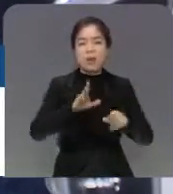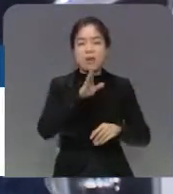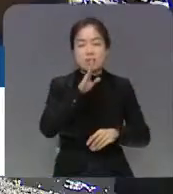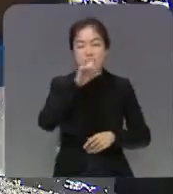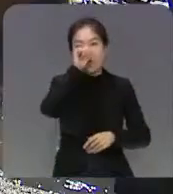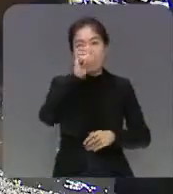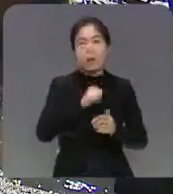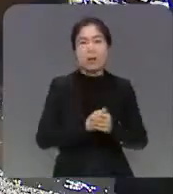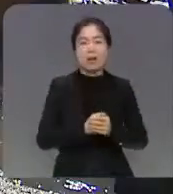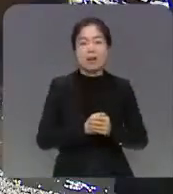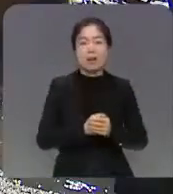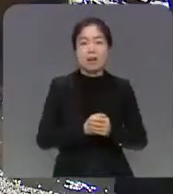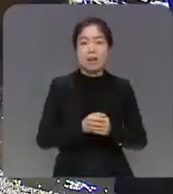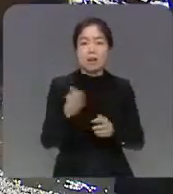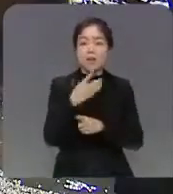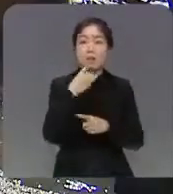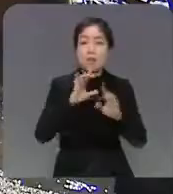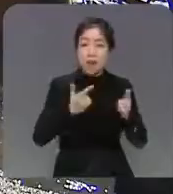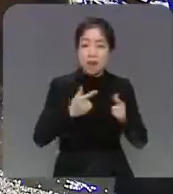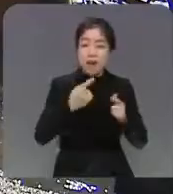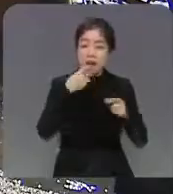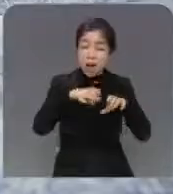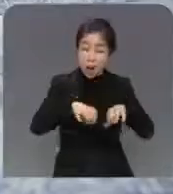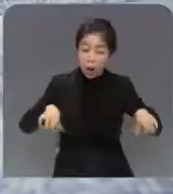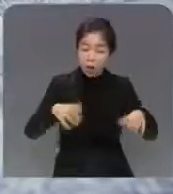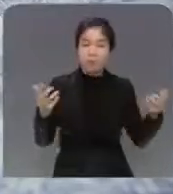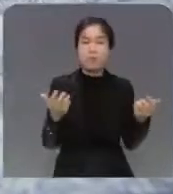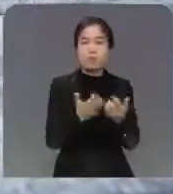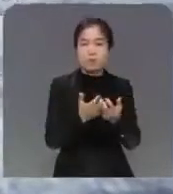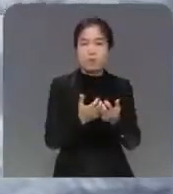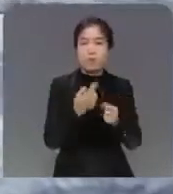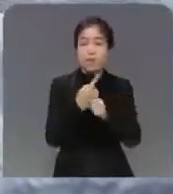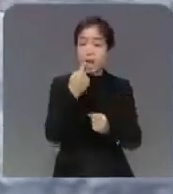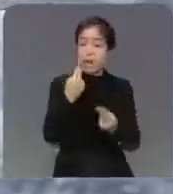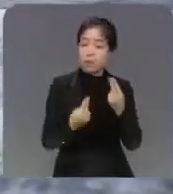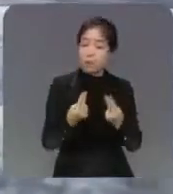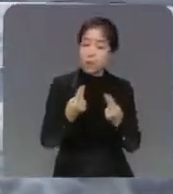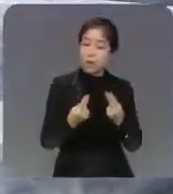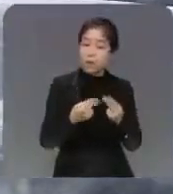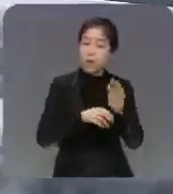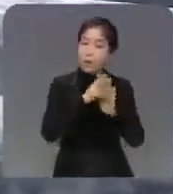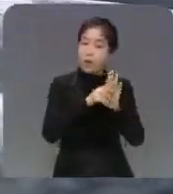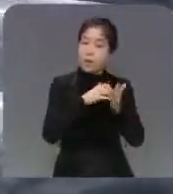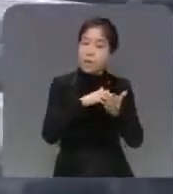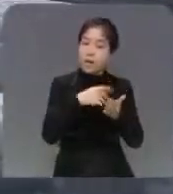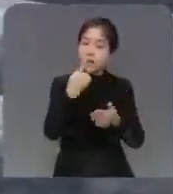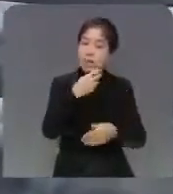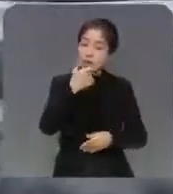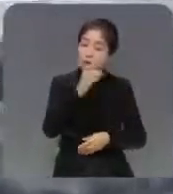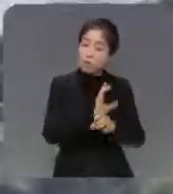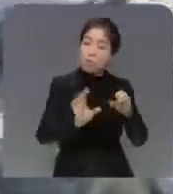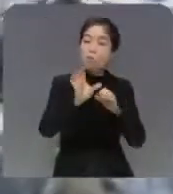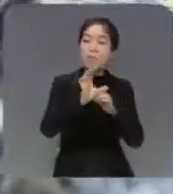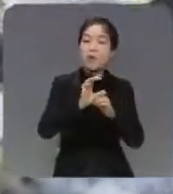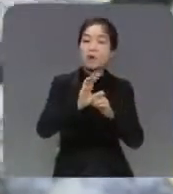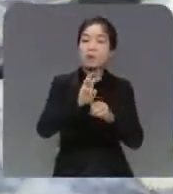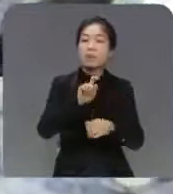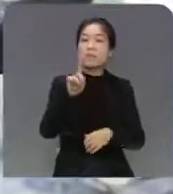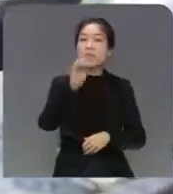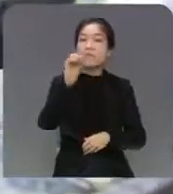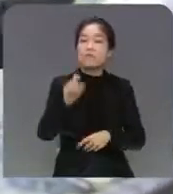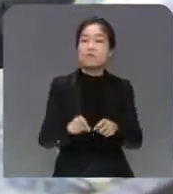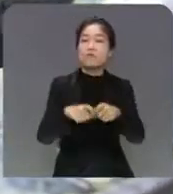좋아요. 참조기뿐 아니라 갈치도 풍어입니다. 지난해 대비 갈치 경매량은 1,000톤 가까이 늘어나